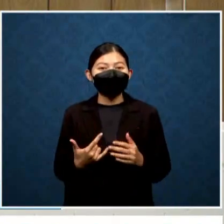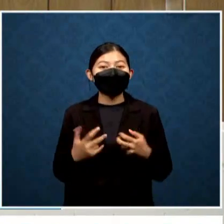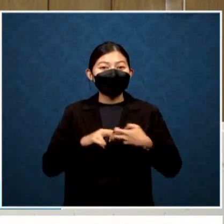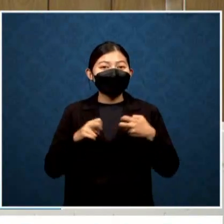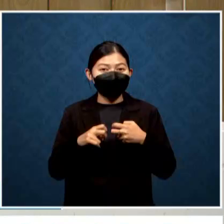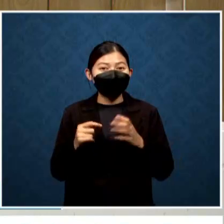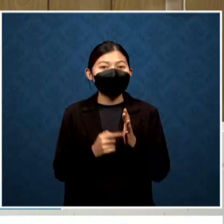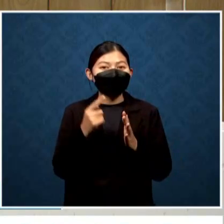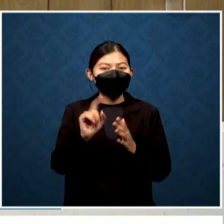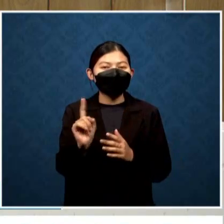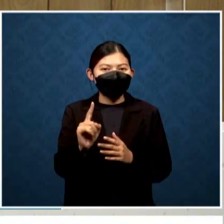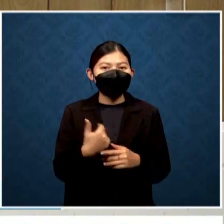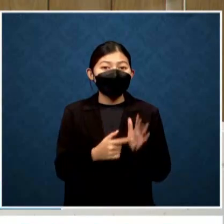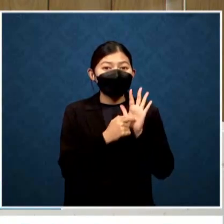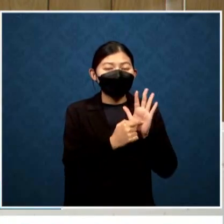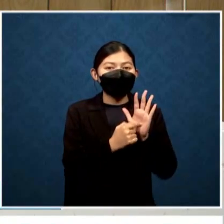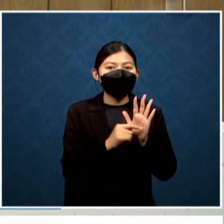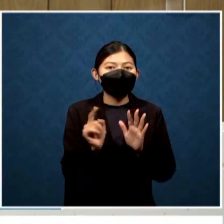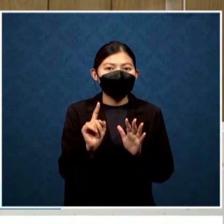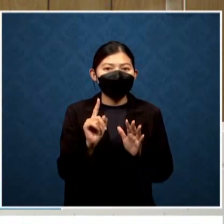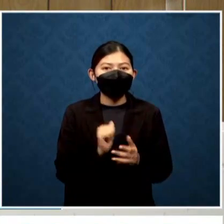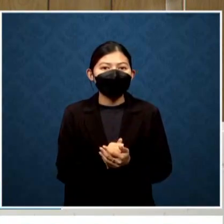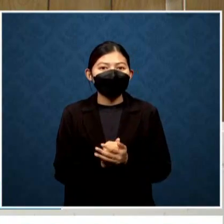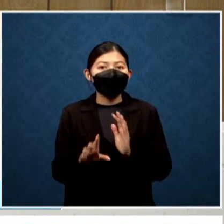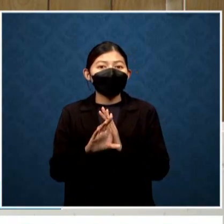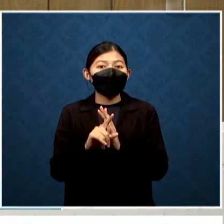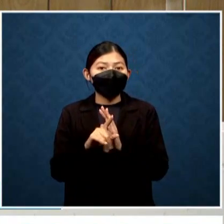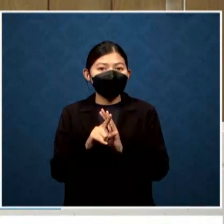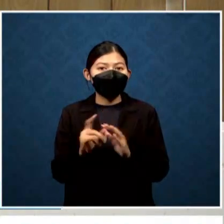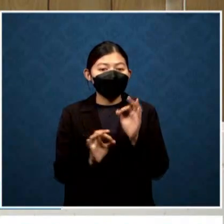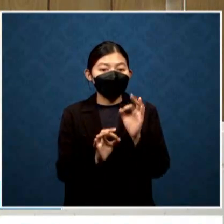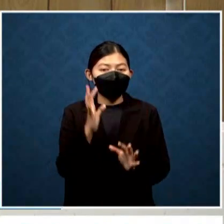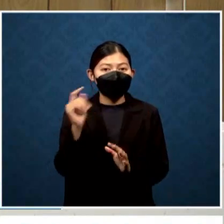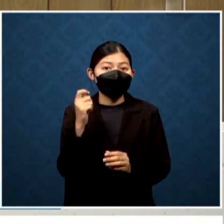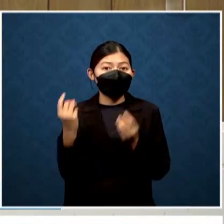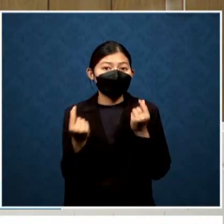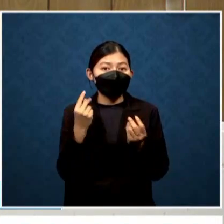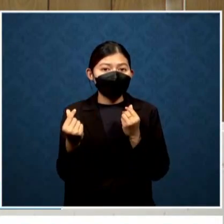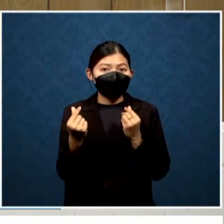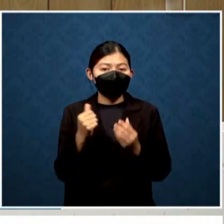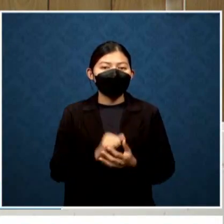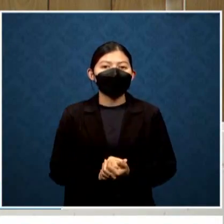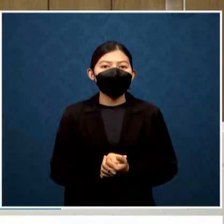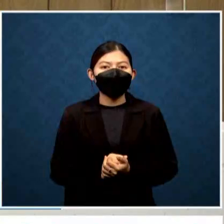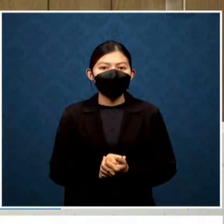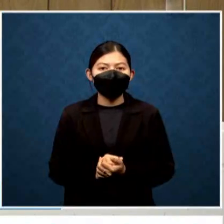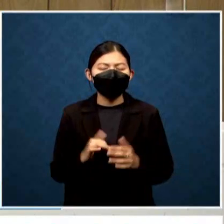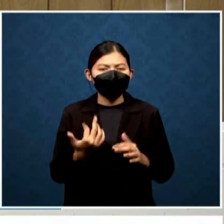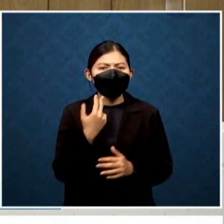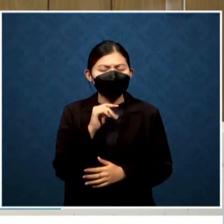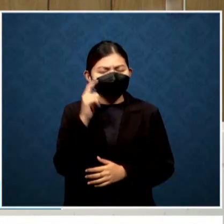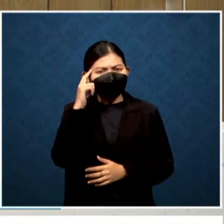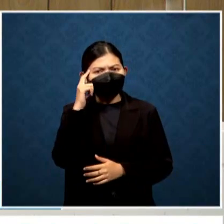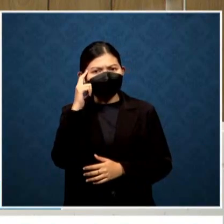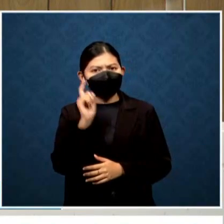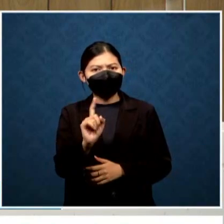ดูในกรณีตัวอย่างของ Mountain Bee ที่เกิดขึ้นนะครับก็คงดูได้ว่